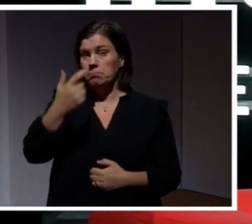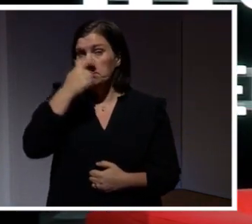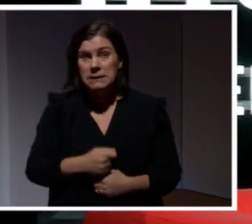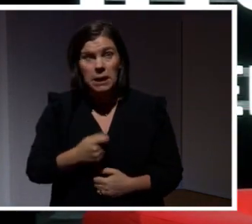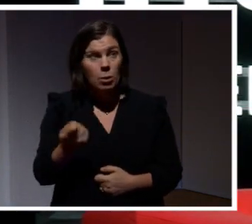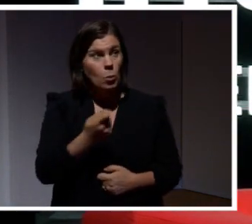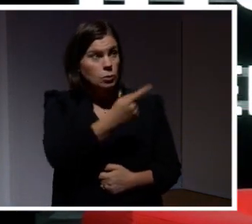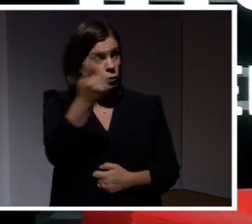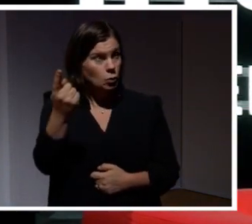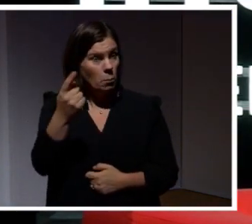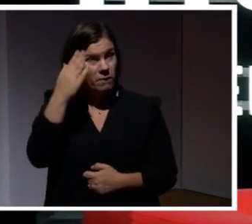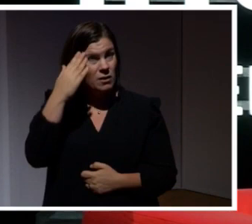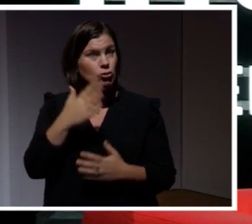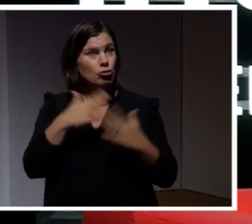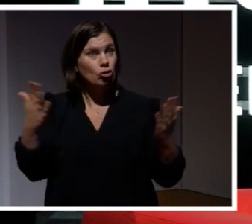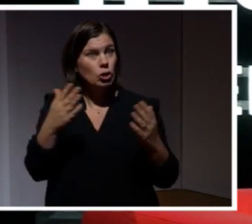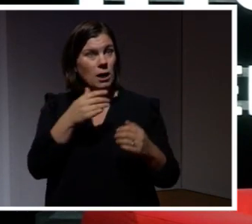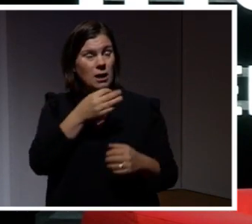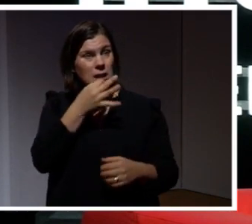Är någon som har en gissning på vad den största risken var?